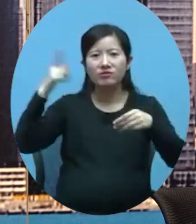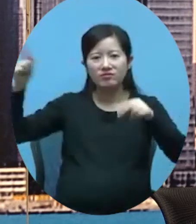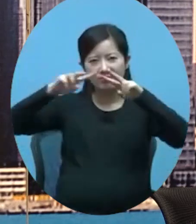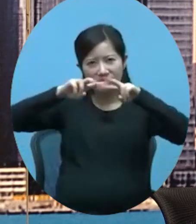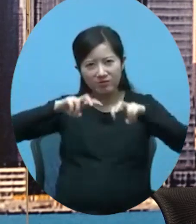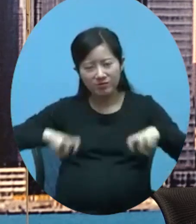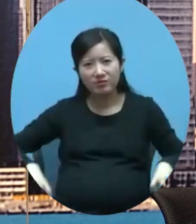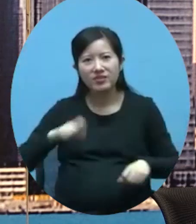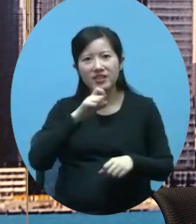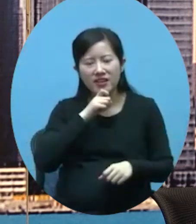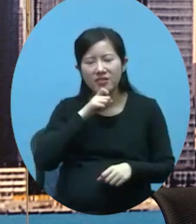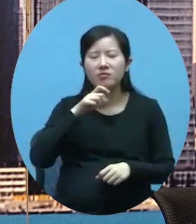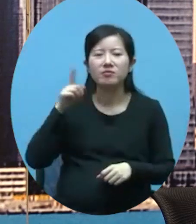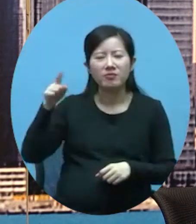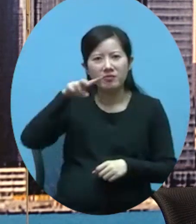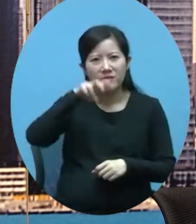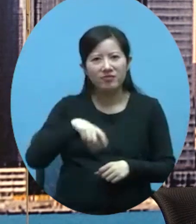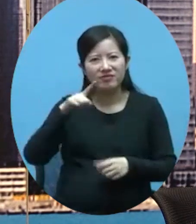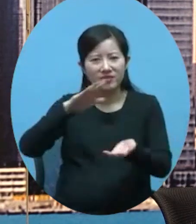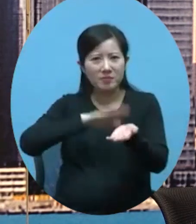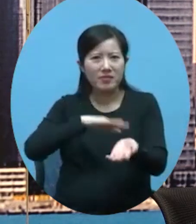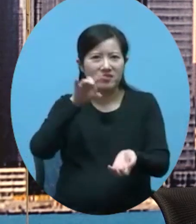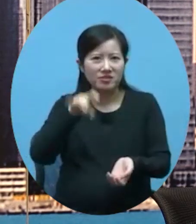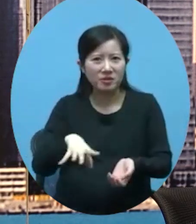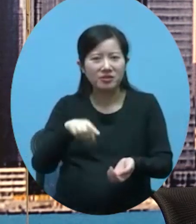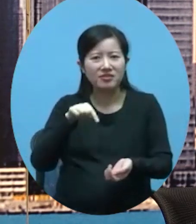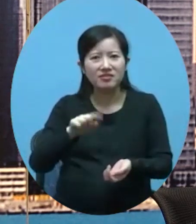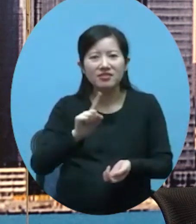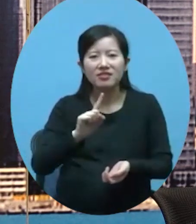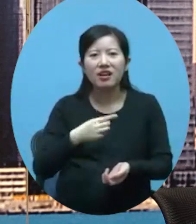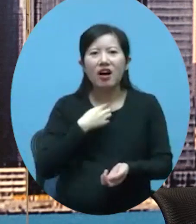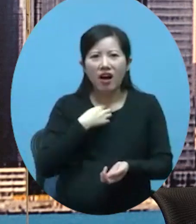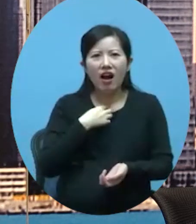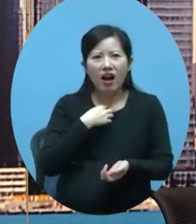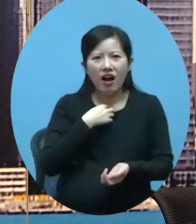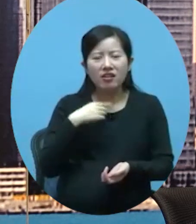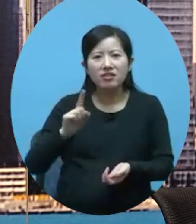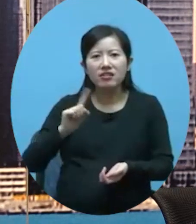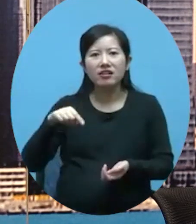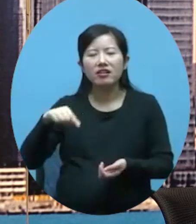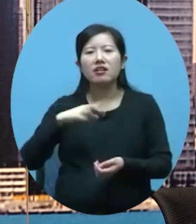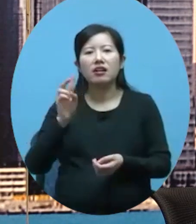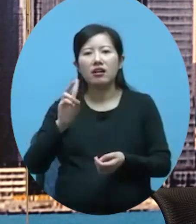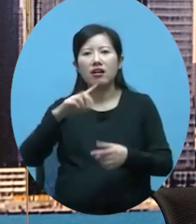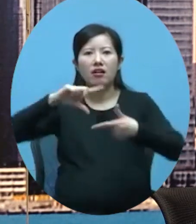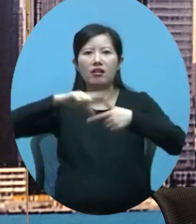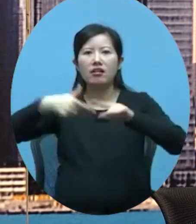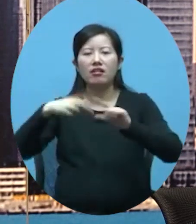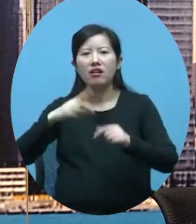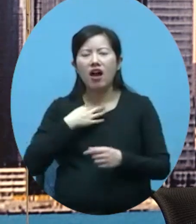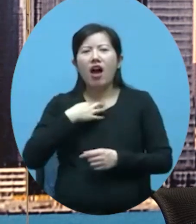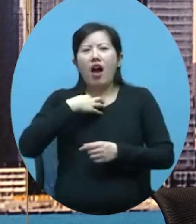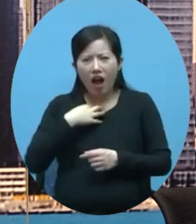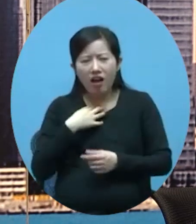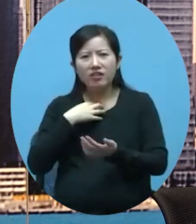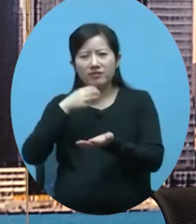做一些病毒就是一些呼吸度感應的病毒用深層唾液的研究見到的